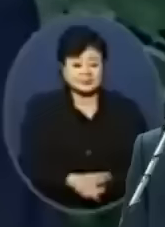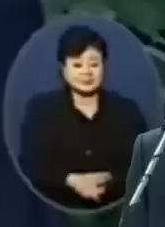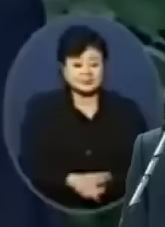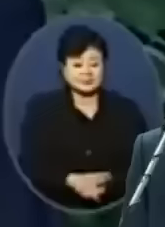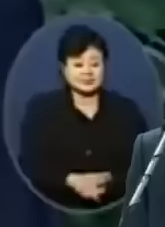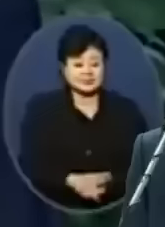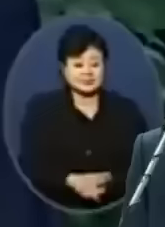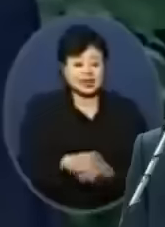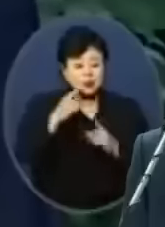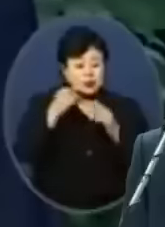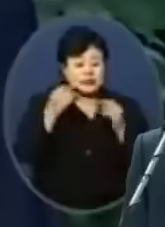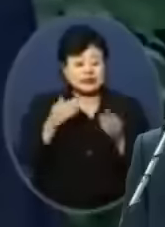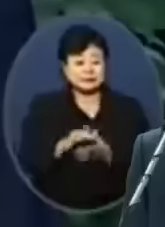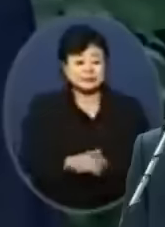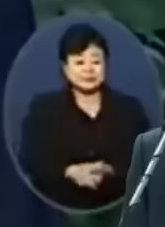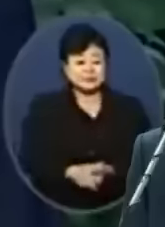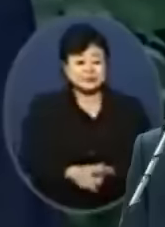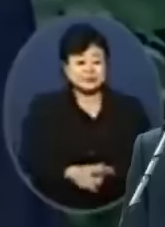저는